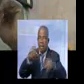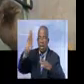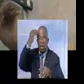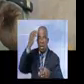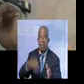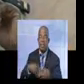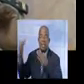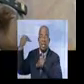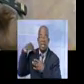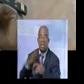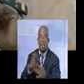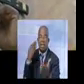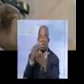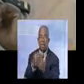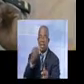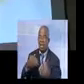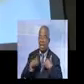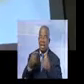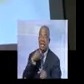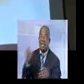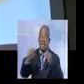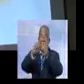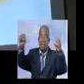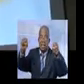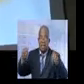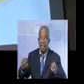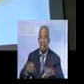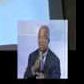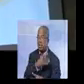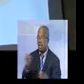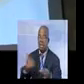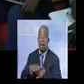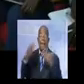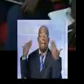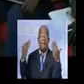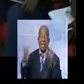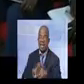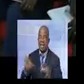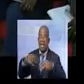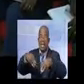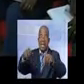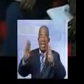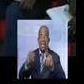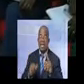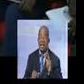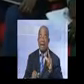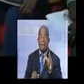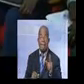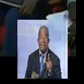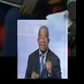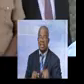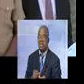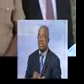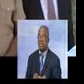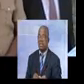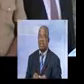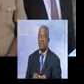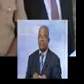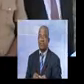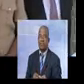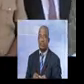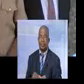a souhaité que le système actuel de passation des marchés publics réponde aux attentes des opérateurs économiques. Le